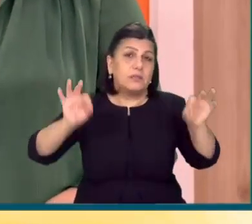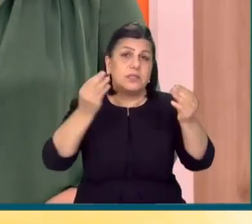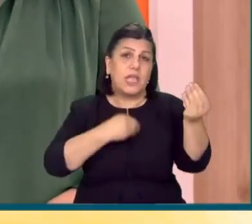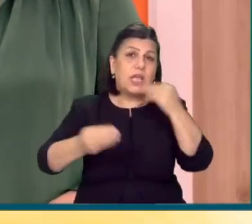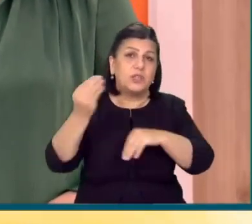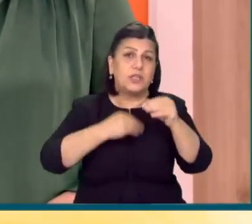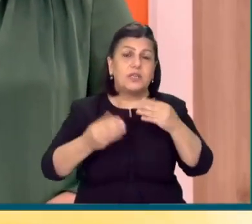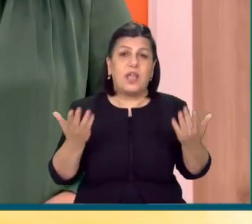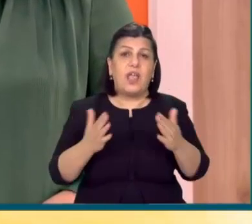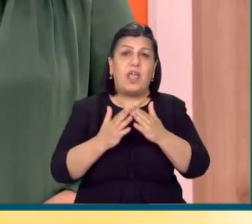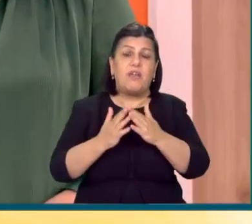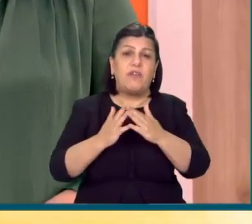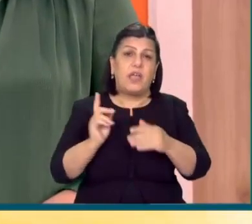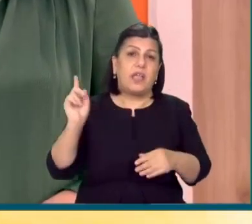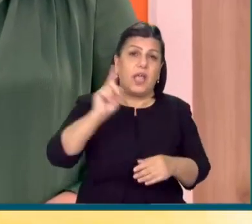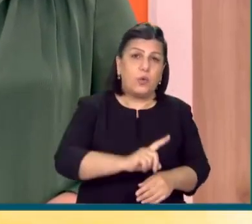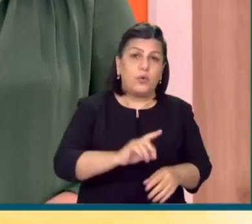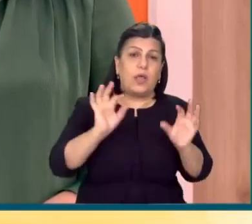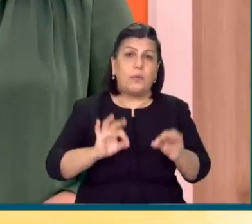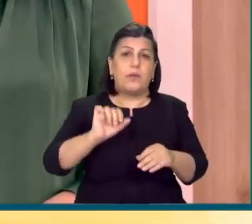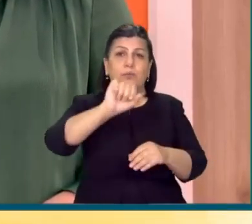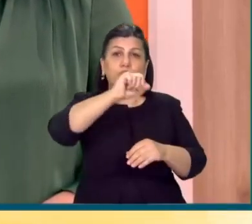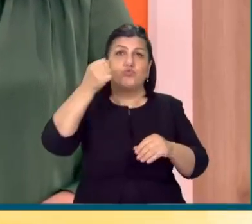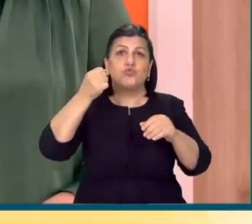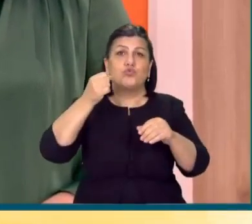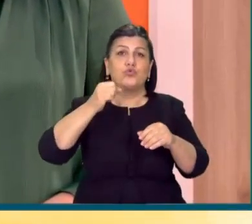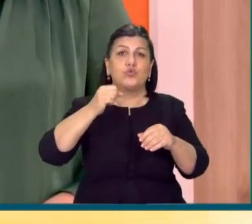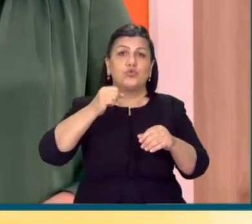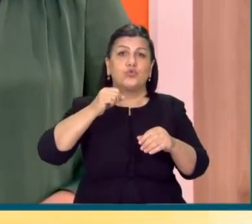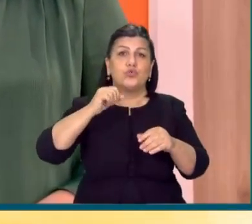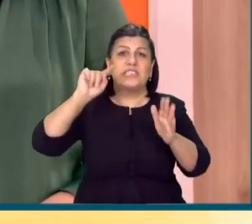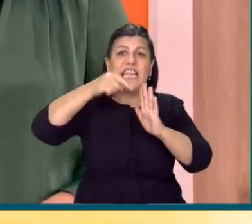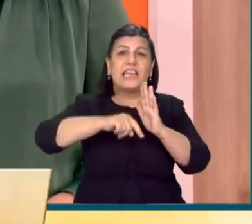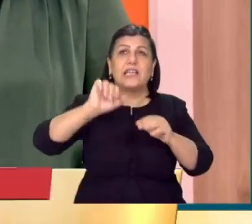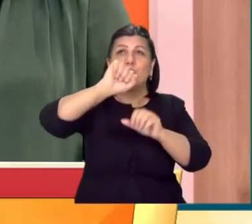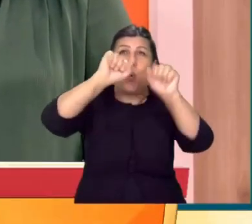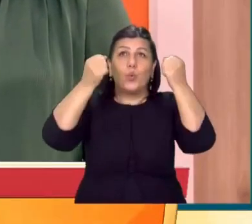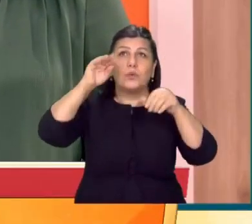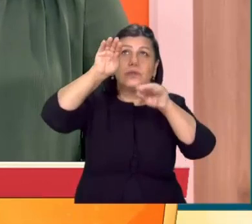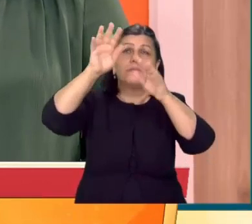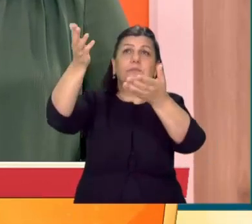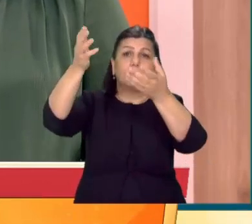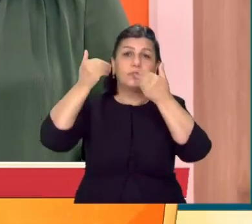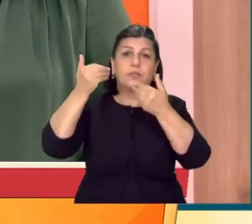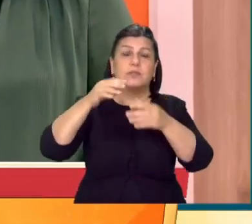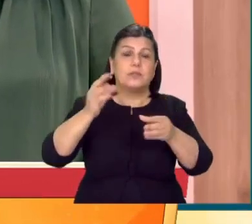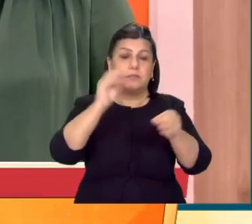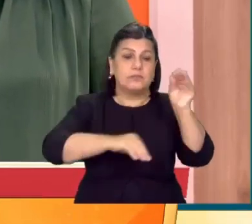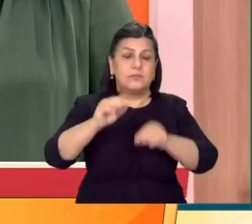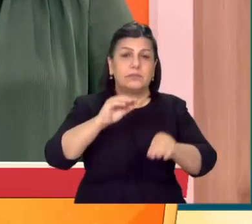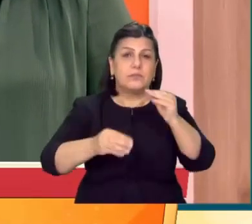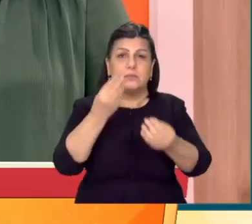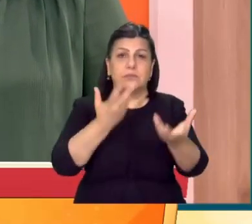yiyecekler. İşte eve gelince hemen buz derin dondurucudan bir şeyler çıkartılıp hazırlanıyor